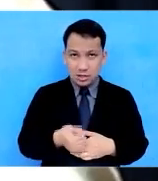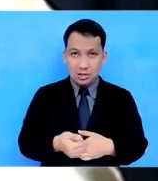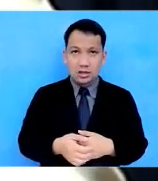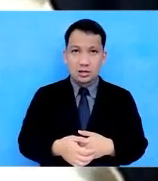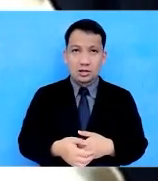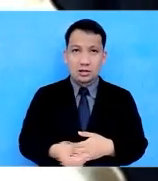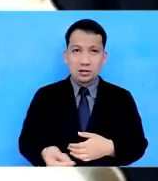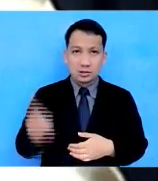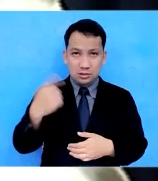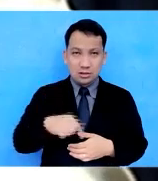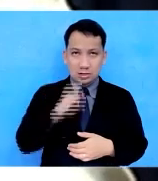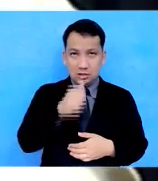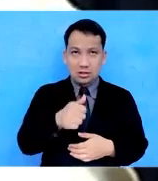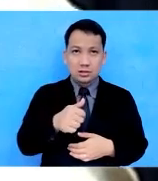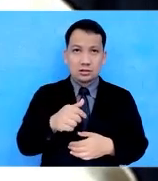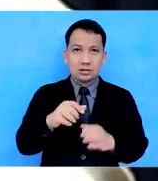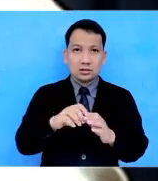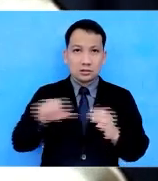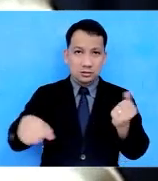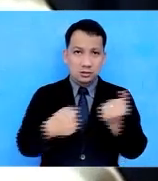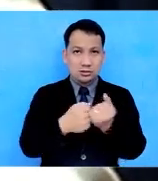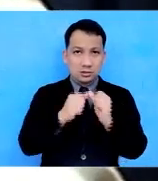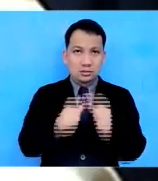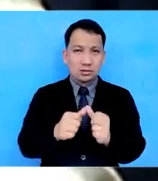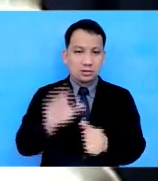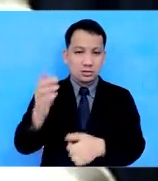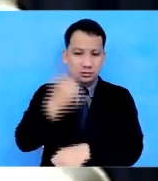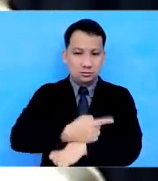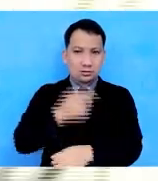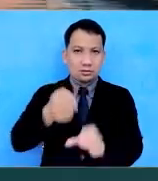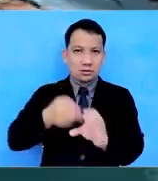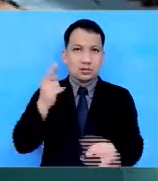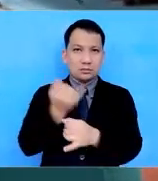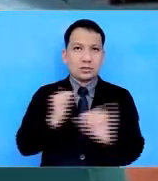nating suportahan ng charter, araw na yon resign din ako at independent na ako.